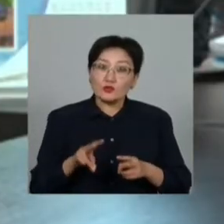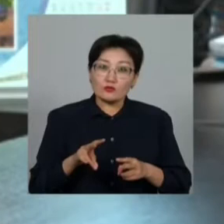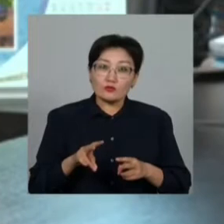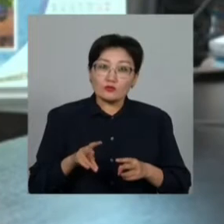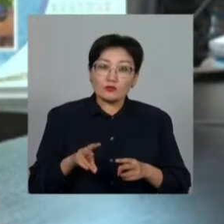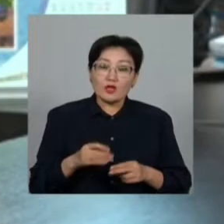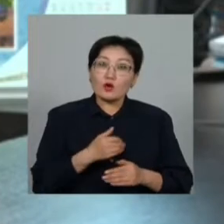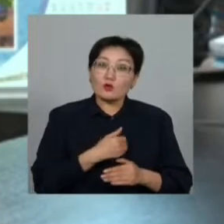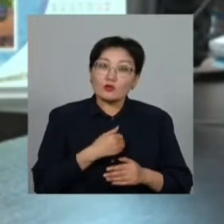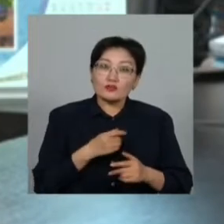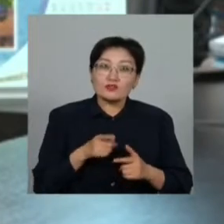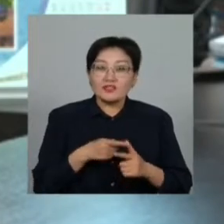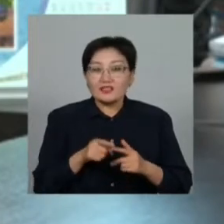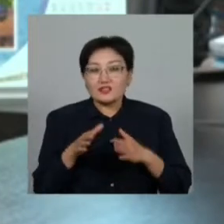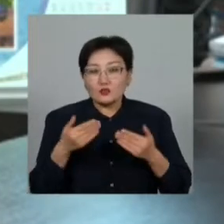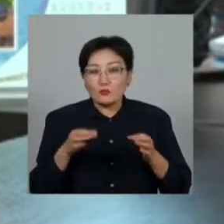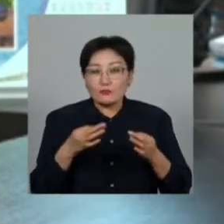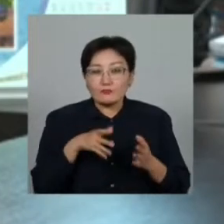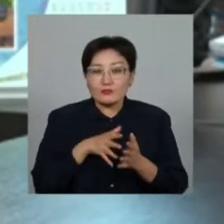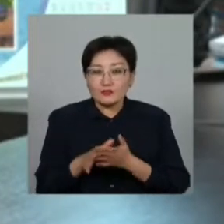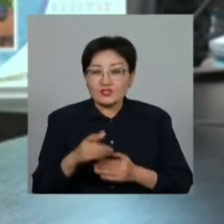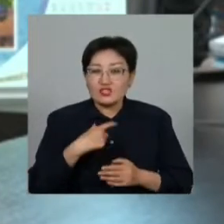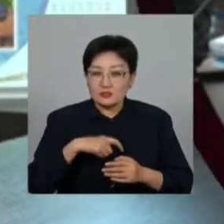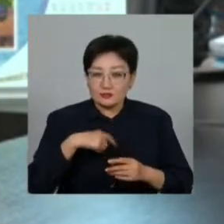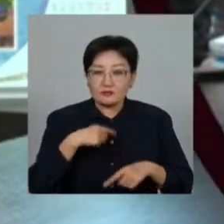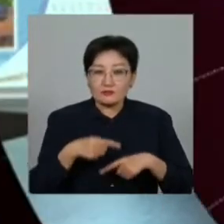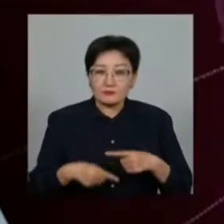хочет его или нет он пропускает его через себя